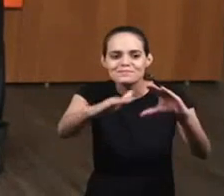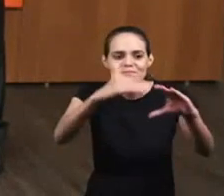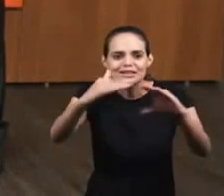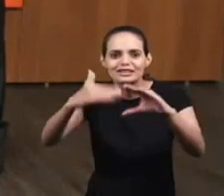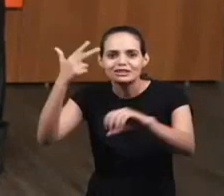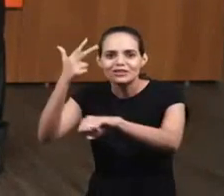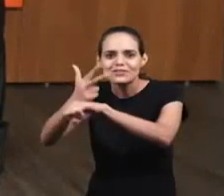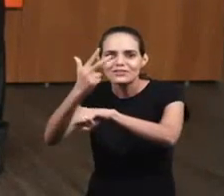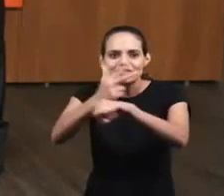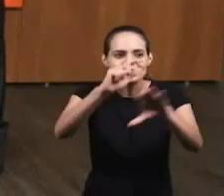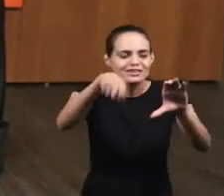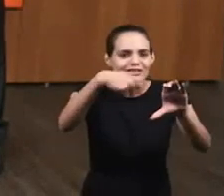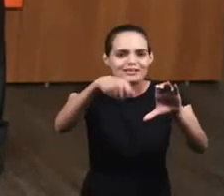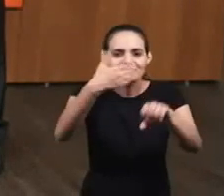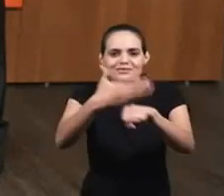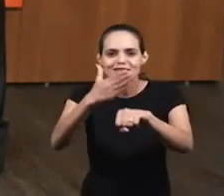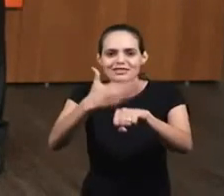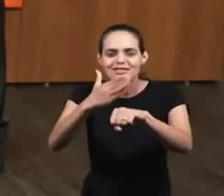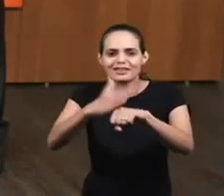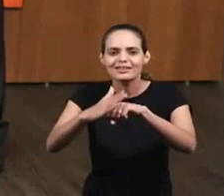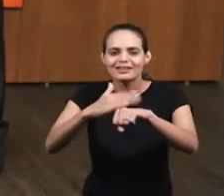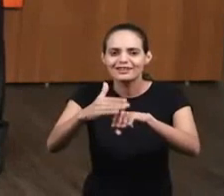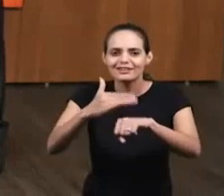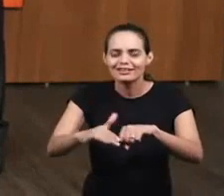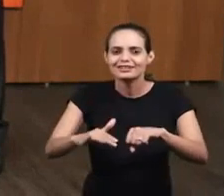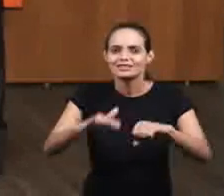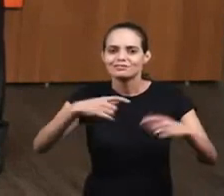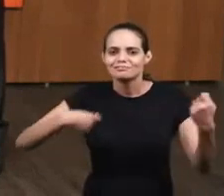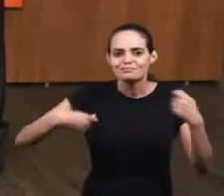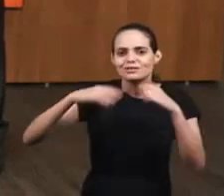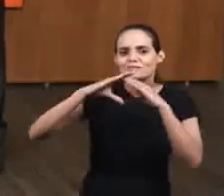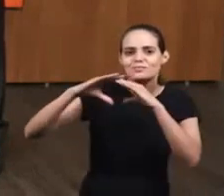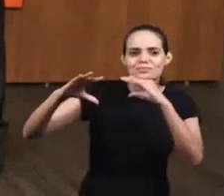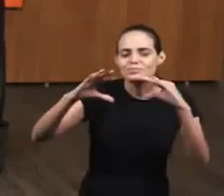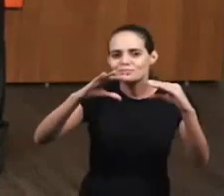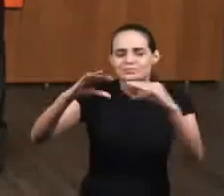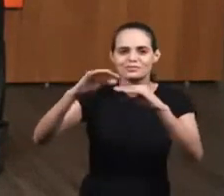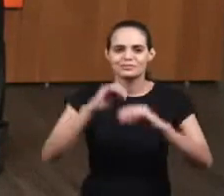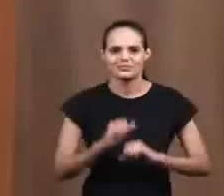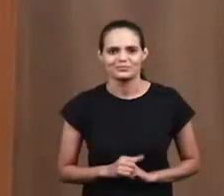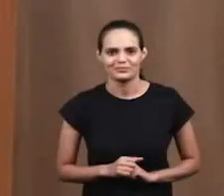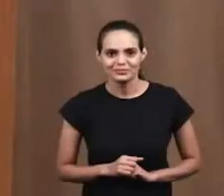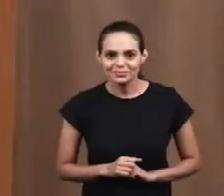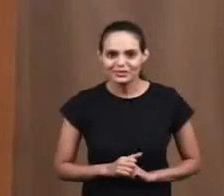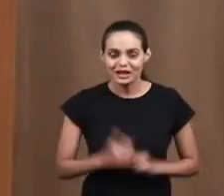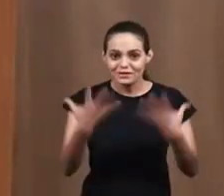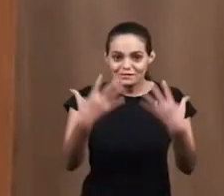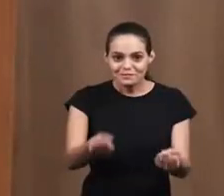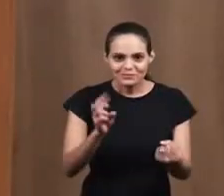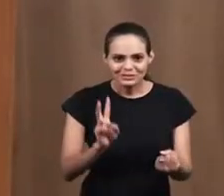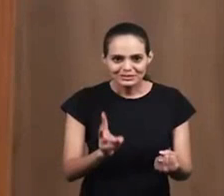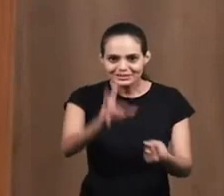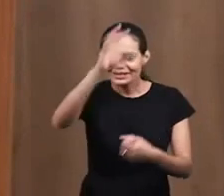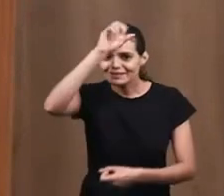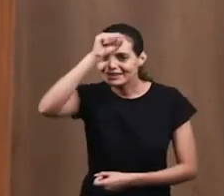Wir sind sehr froh über die Menge der Kinder und jungen Erwachsenen, die ihre Videos